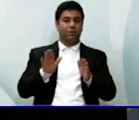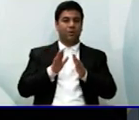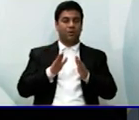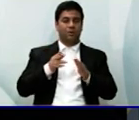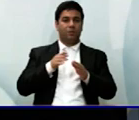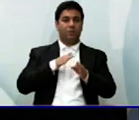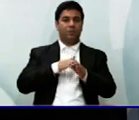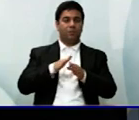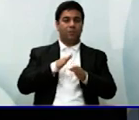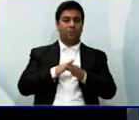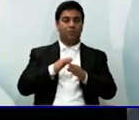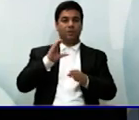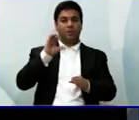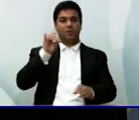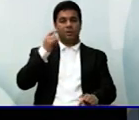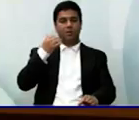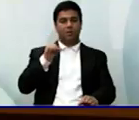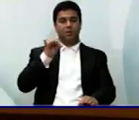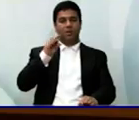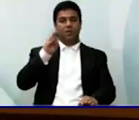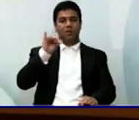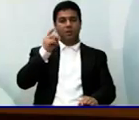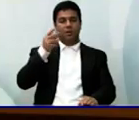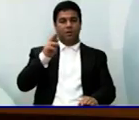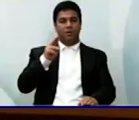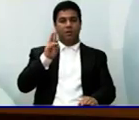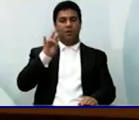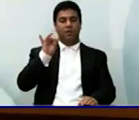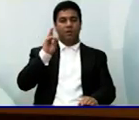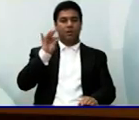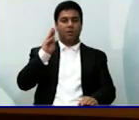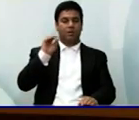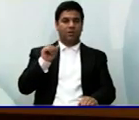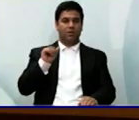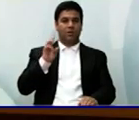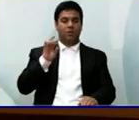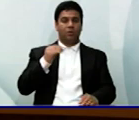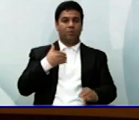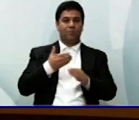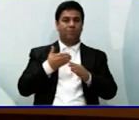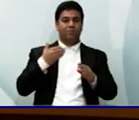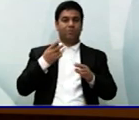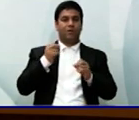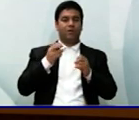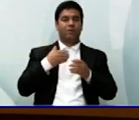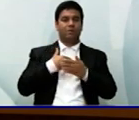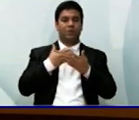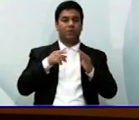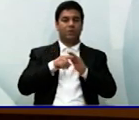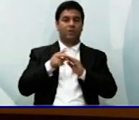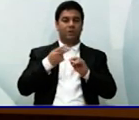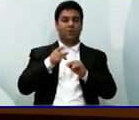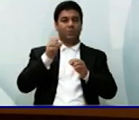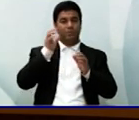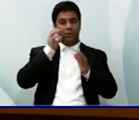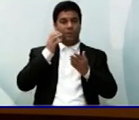в исполнении Сергея и Татьяны Никитиных. Но прежде чем, как мы начнем